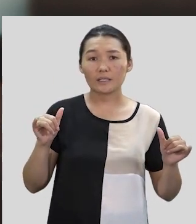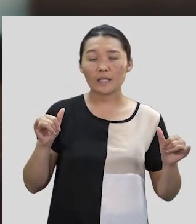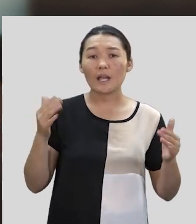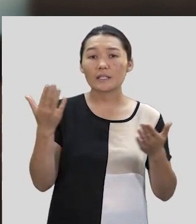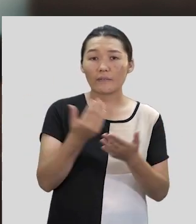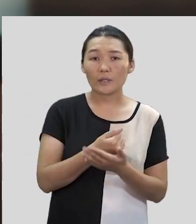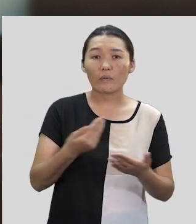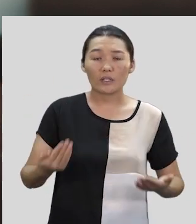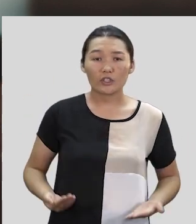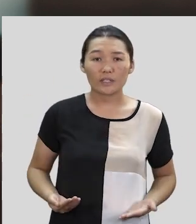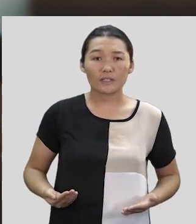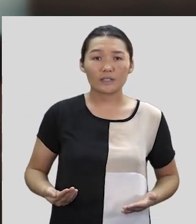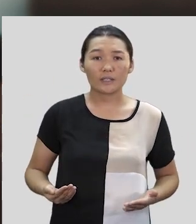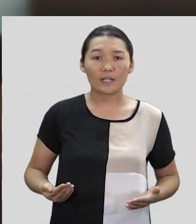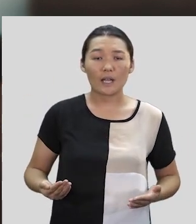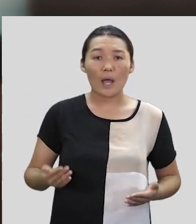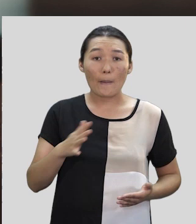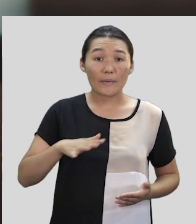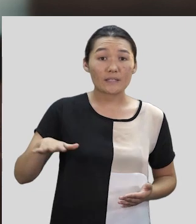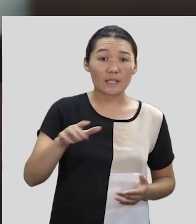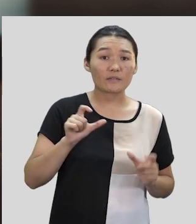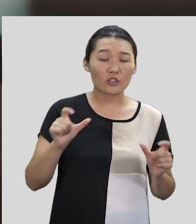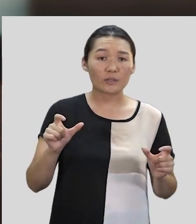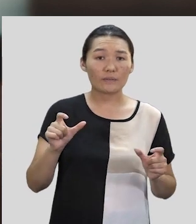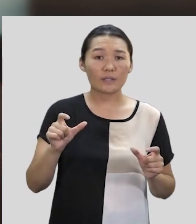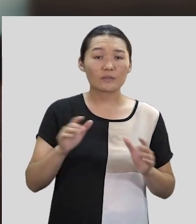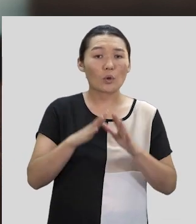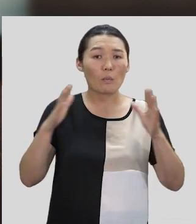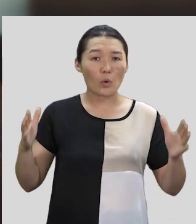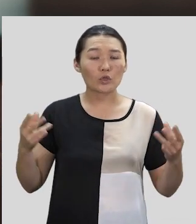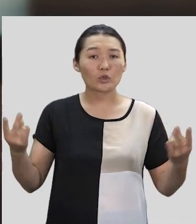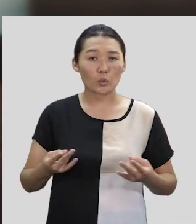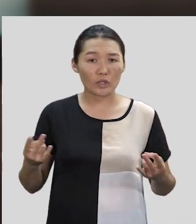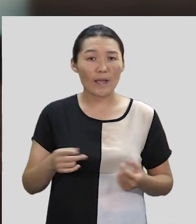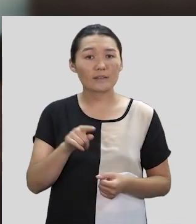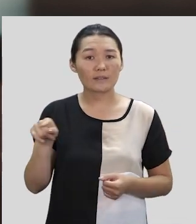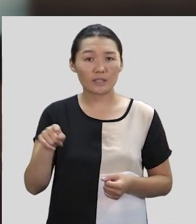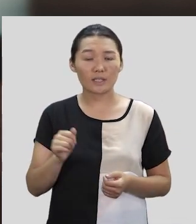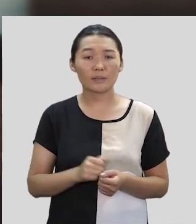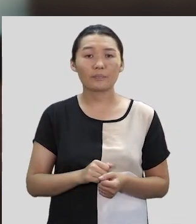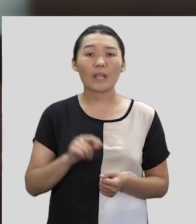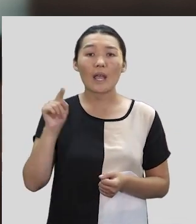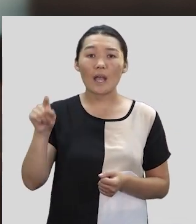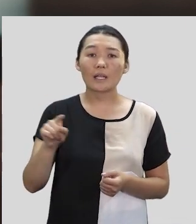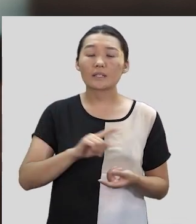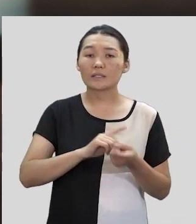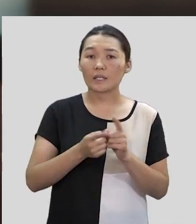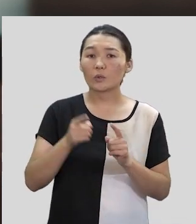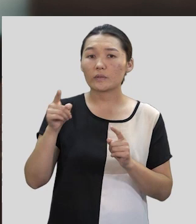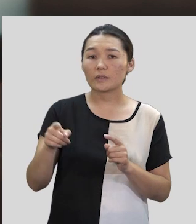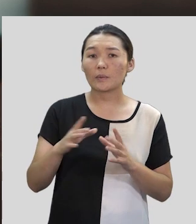пространство человек все больше и больше нуждается в них и они становятся ему все более